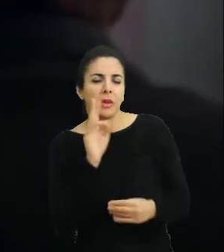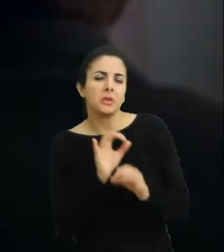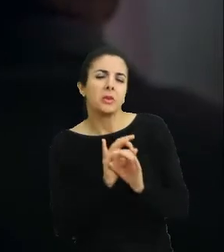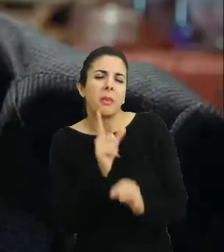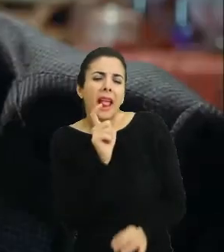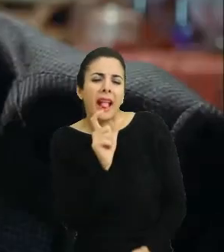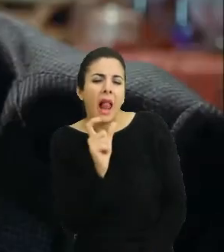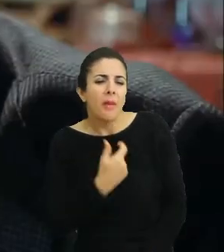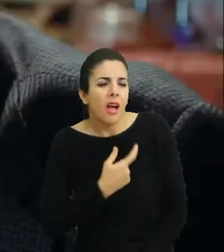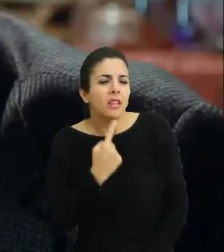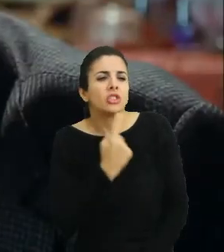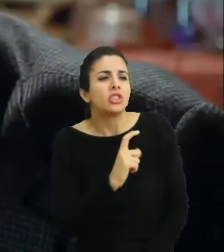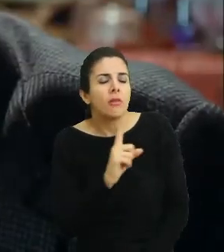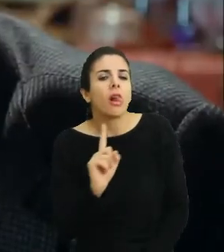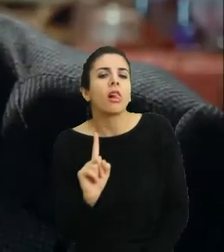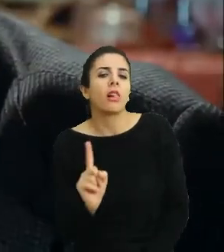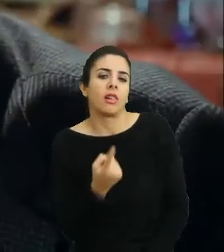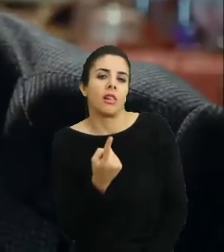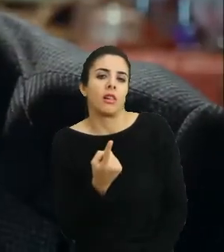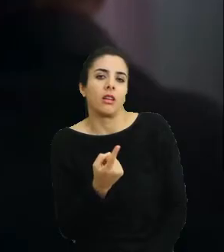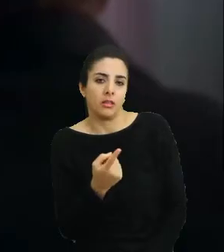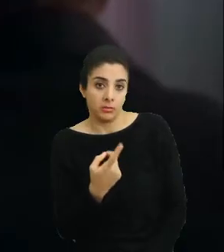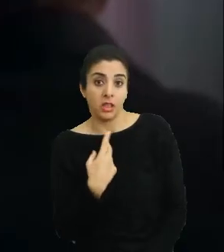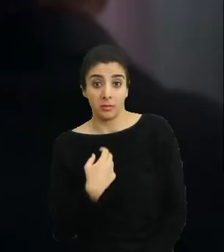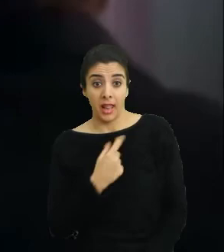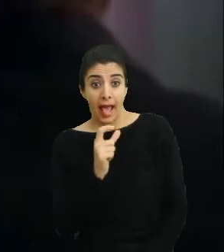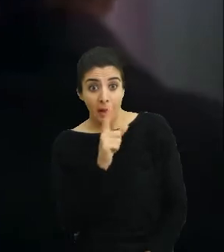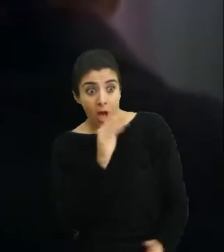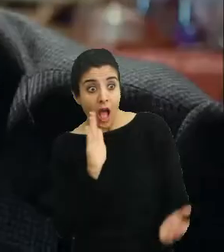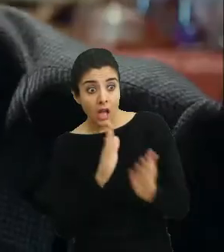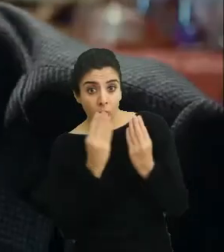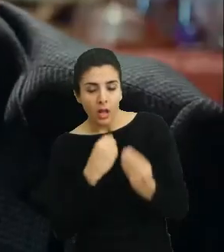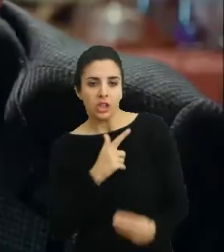bir kelime bulsam, işte o zaman şairim derim.